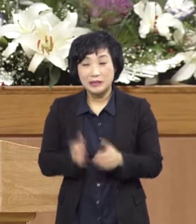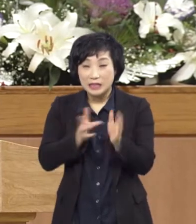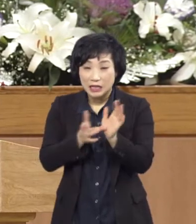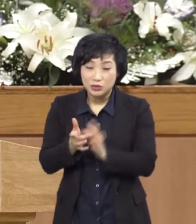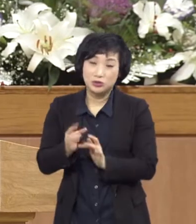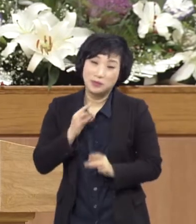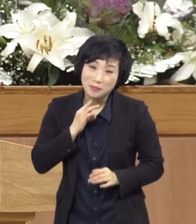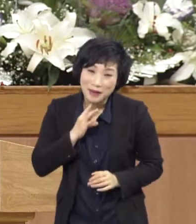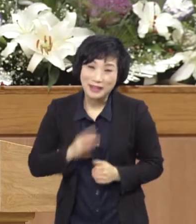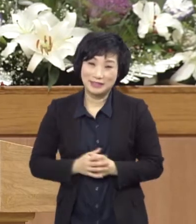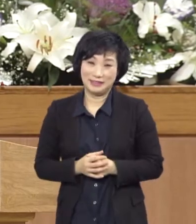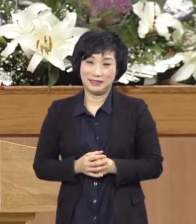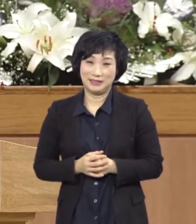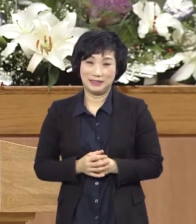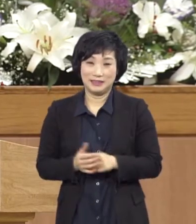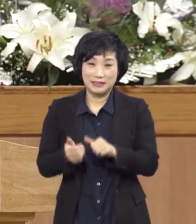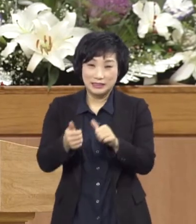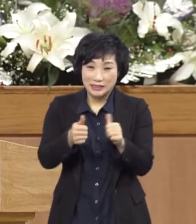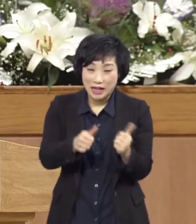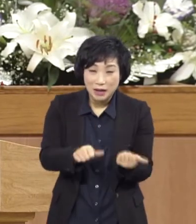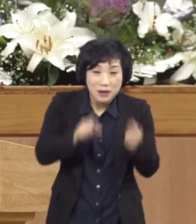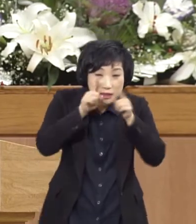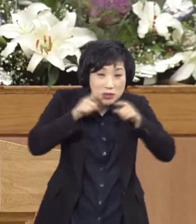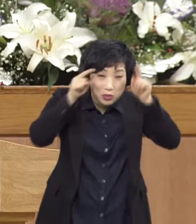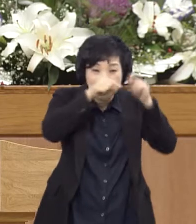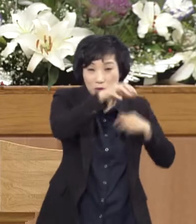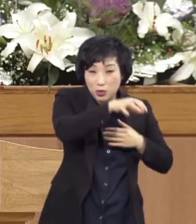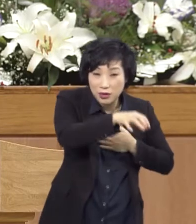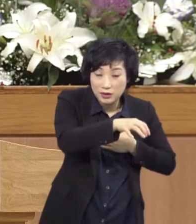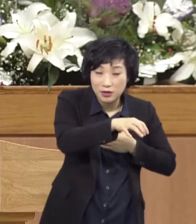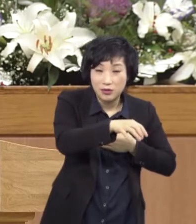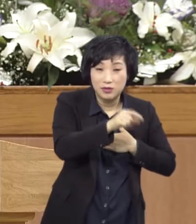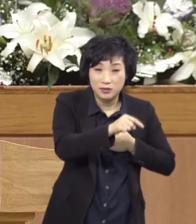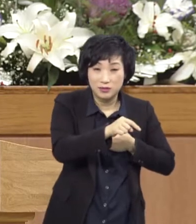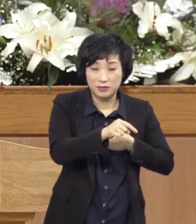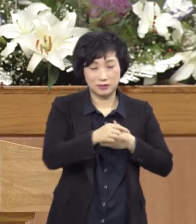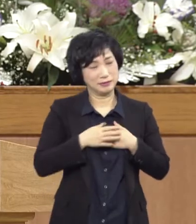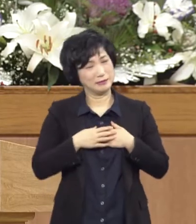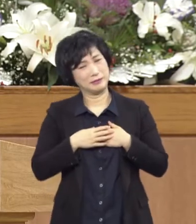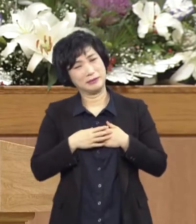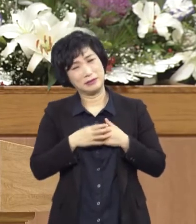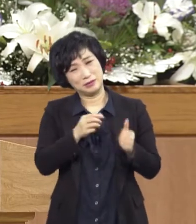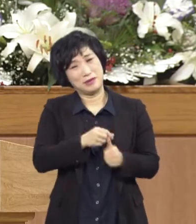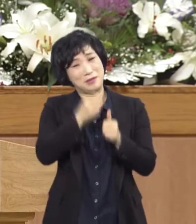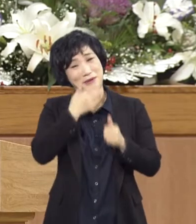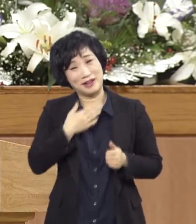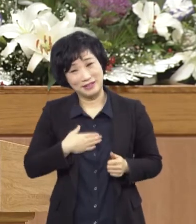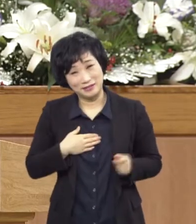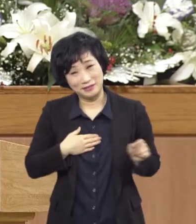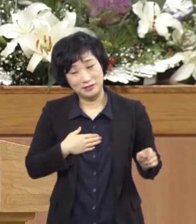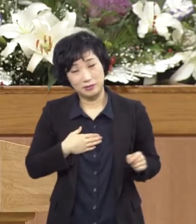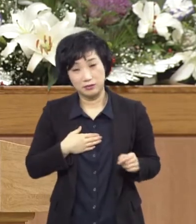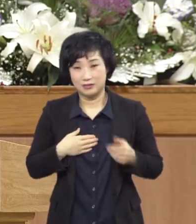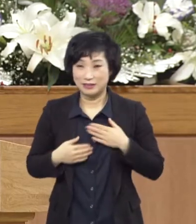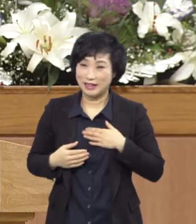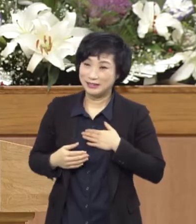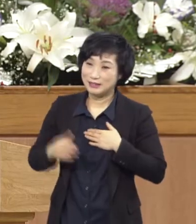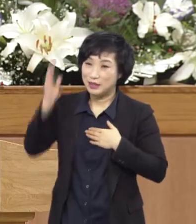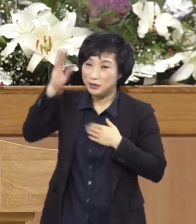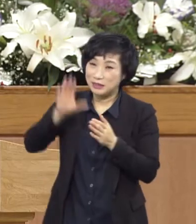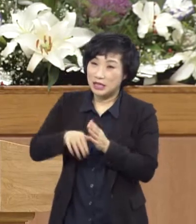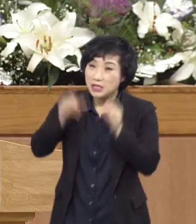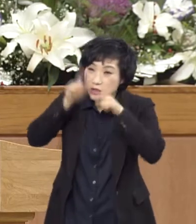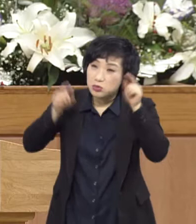예수만이 사망과 지옥에서, 전 지옥이란 말을 할 때마다